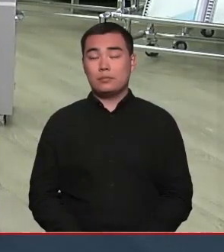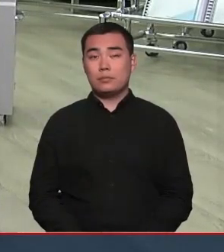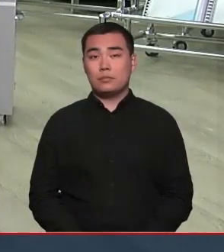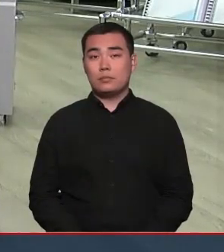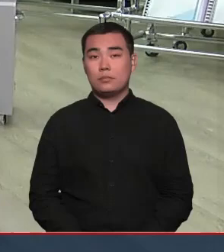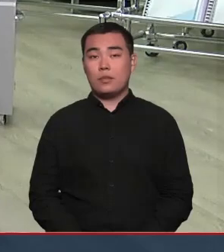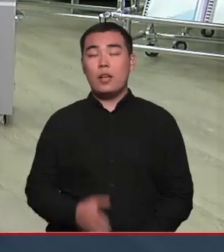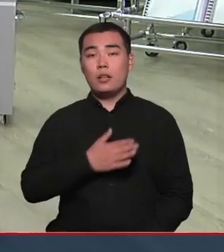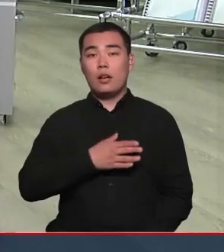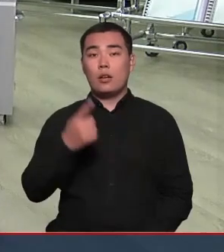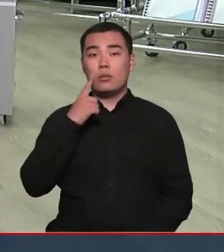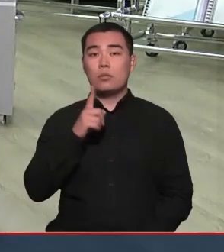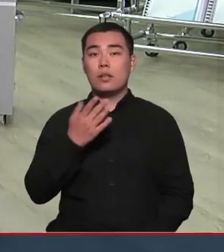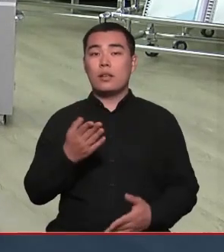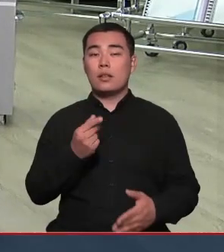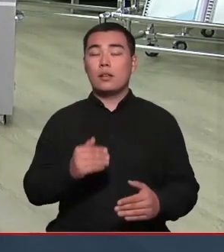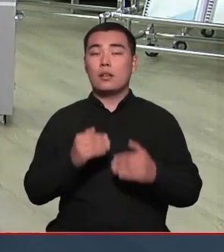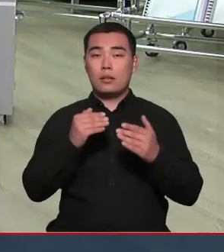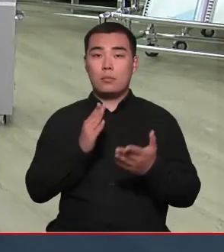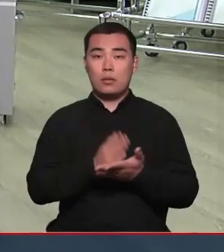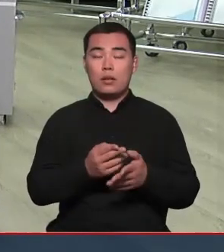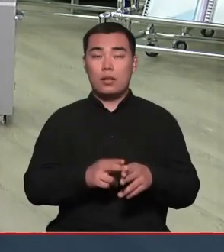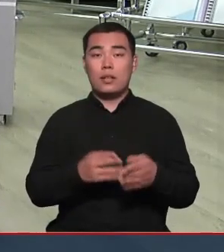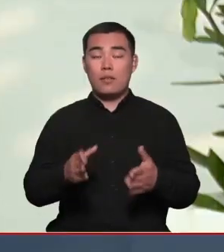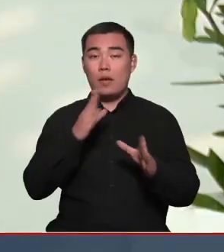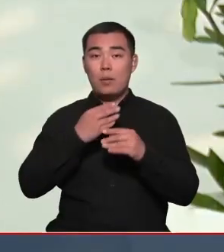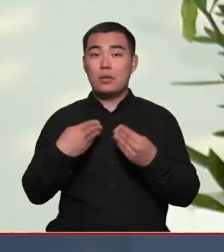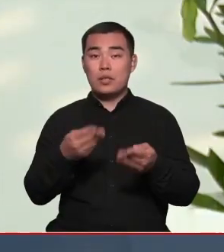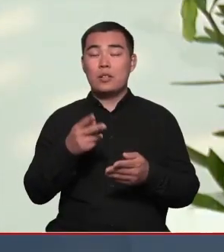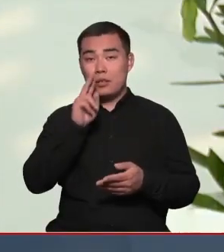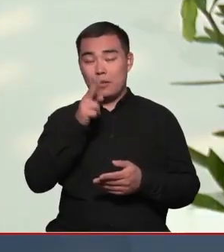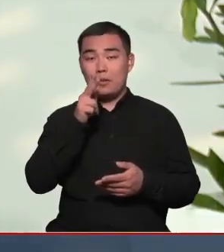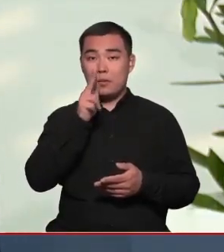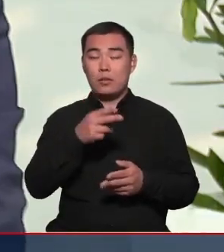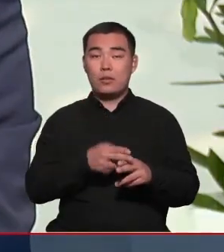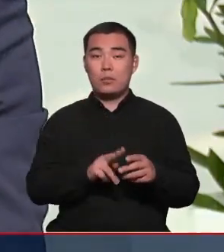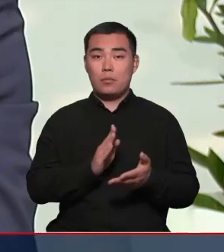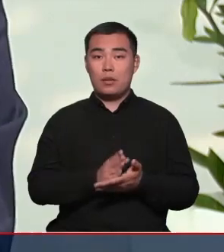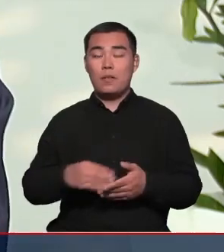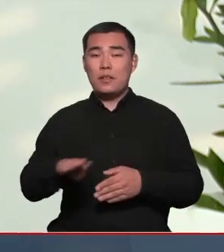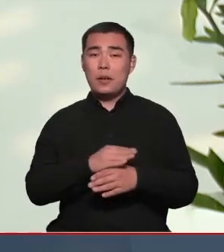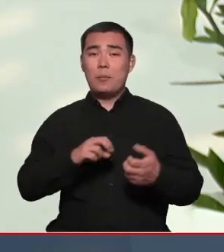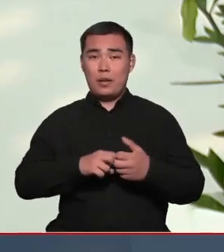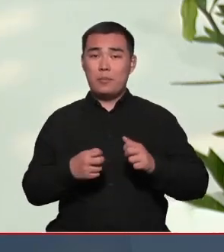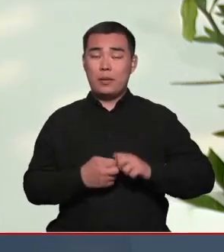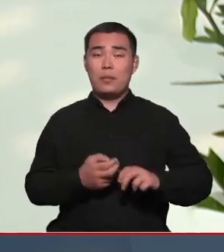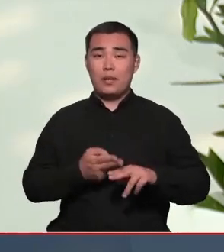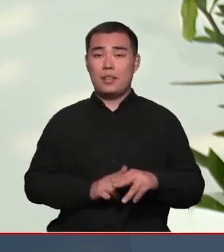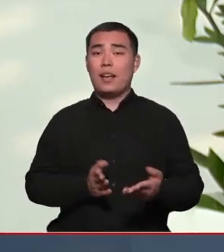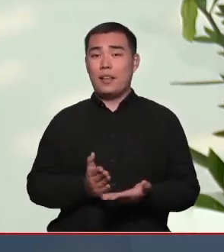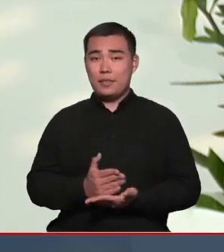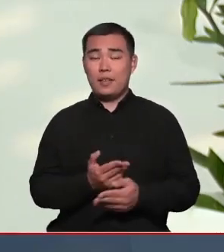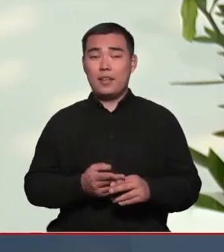Мен ойлаймын, если бізге мынау тарифтерді көтеруге мүмкіншілік берсе, 1-2-3 жылдың ішінде. Сонда бүкіл проблема айналып келіп,